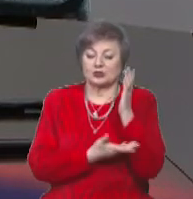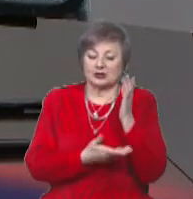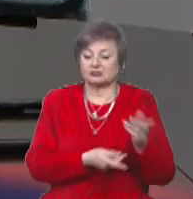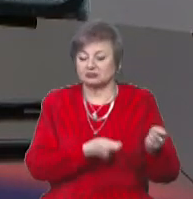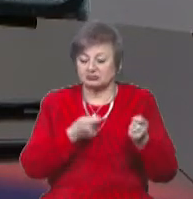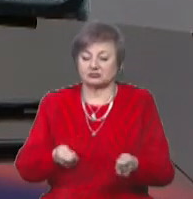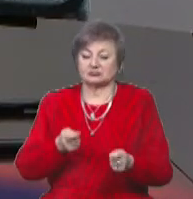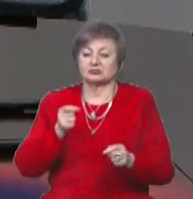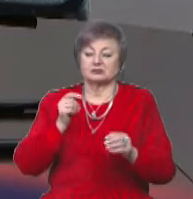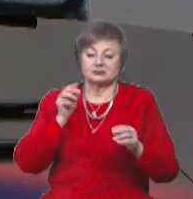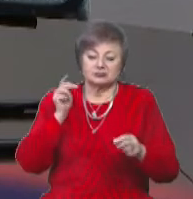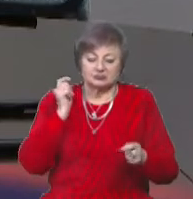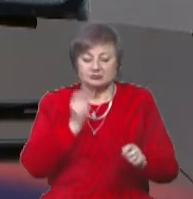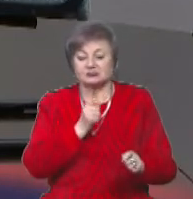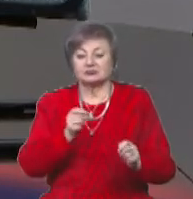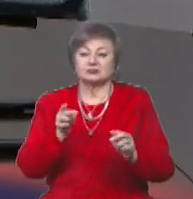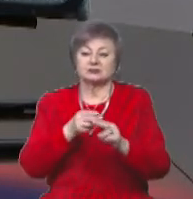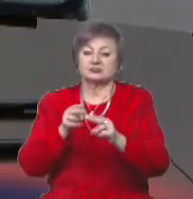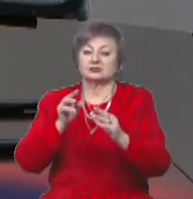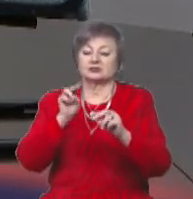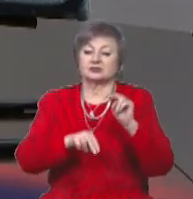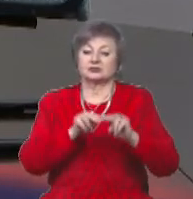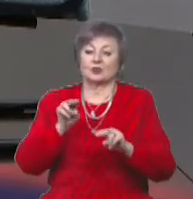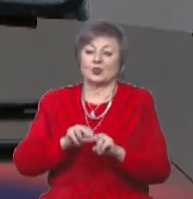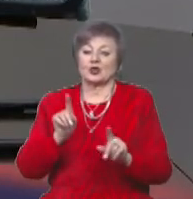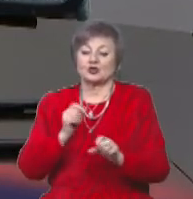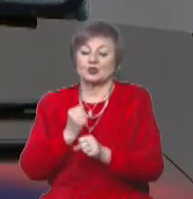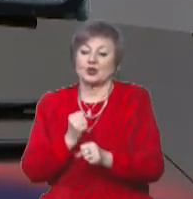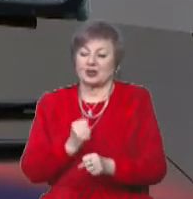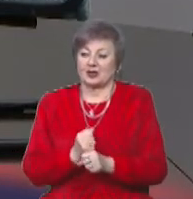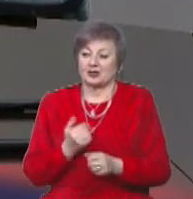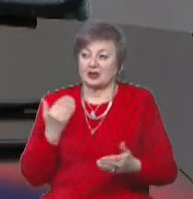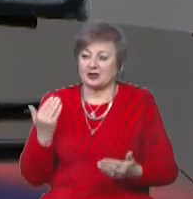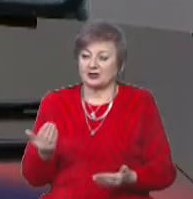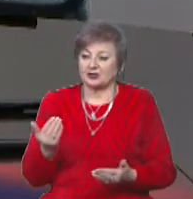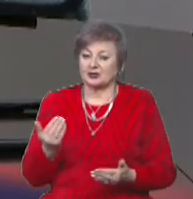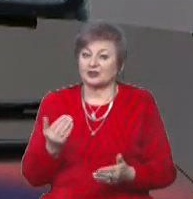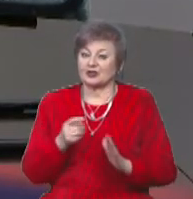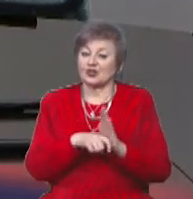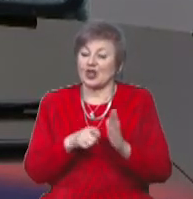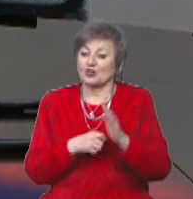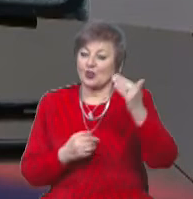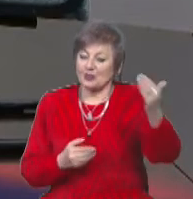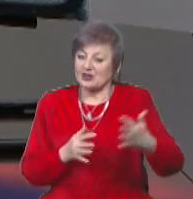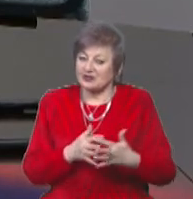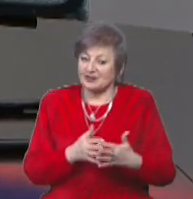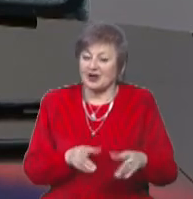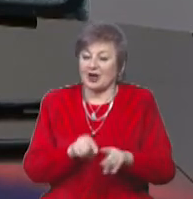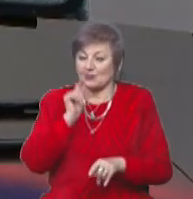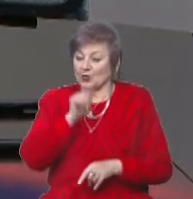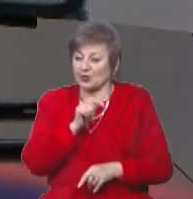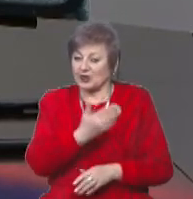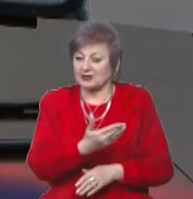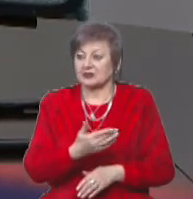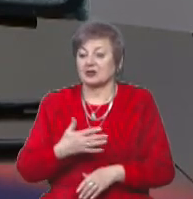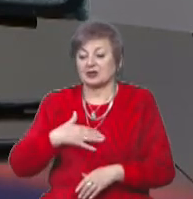і щось. І за те, що, і за те, що вони роблять там, на Донбасі так. І в Луганську. Бо